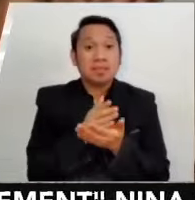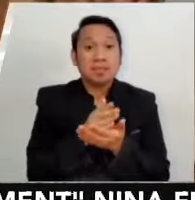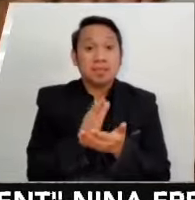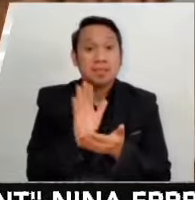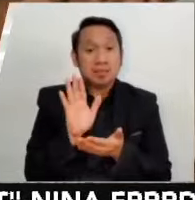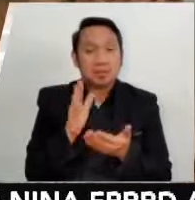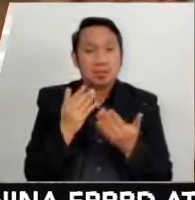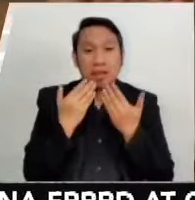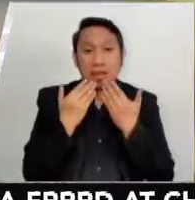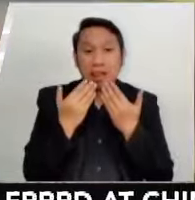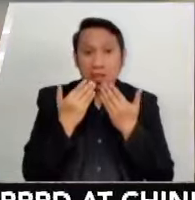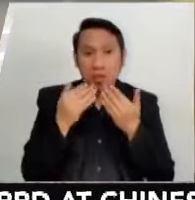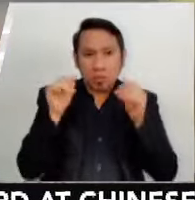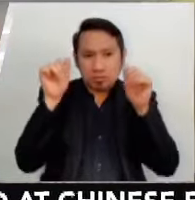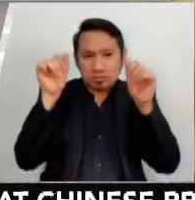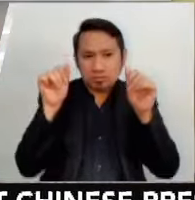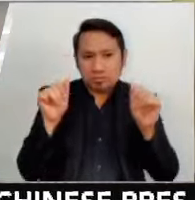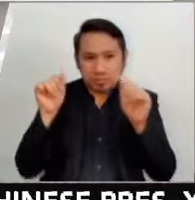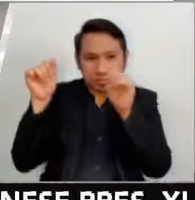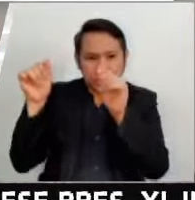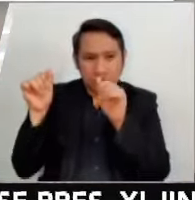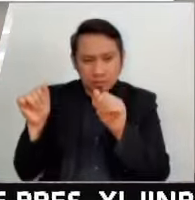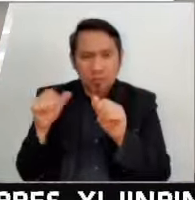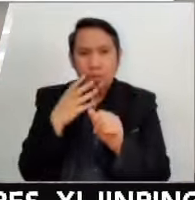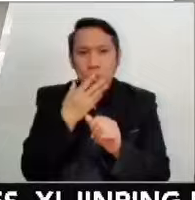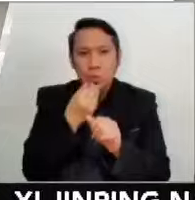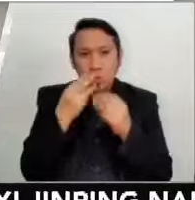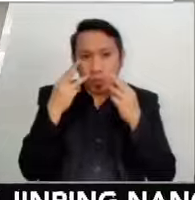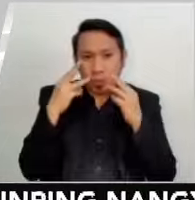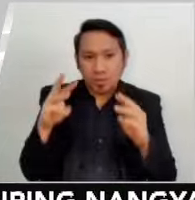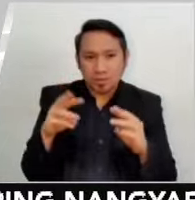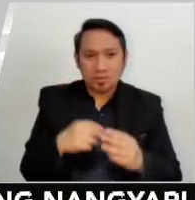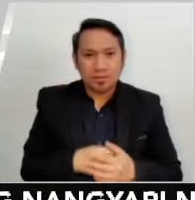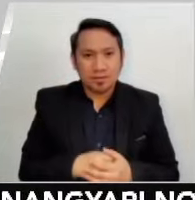mga ka-alien na sumubaybay sa world premiere.